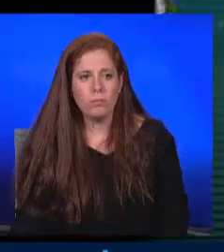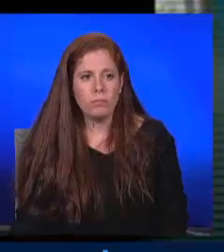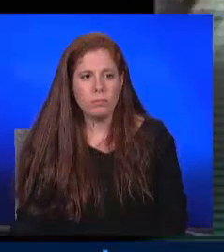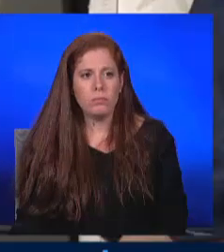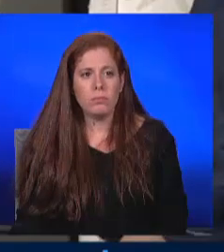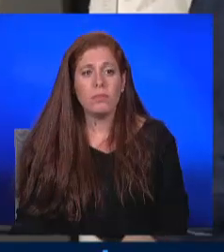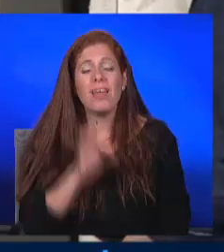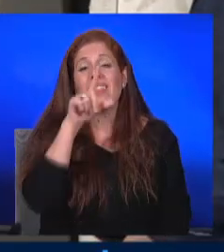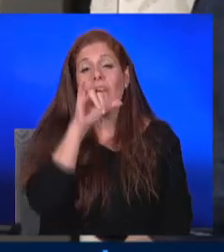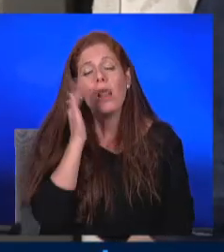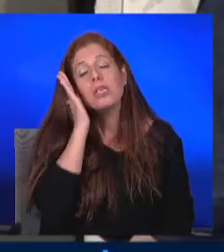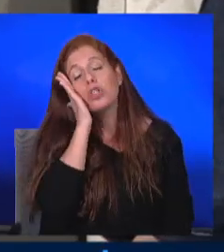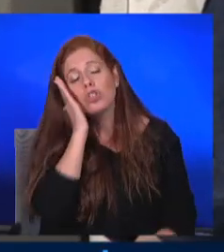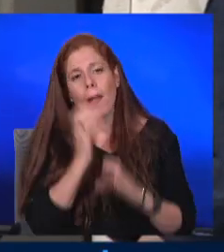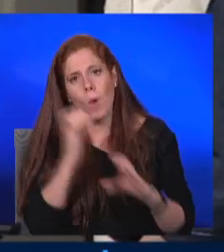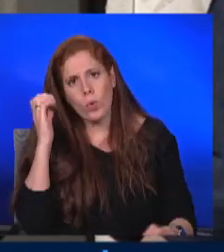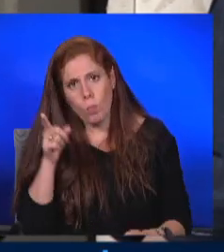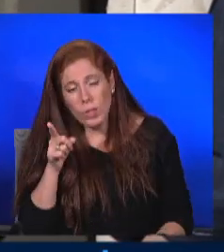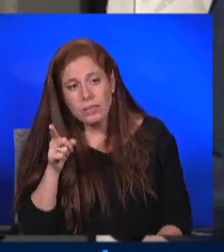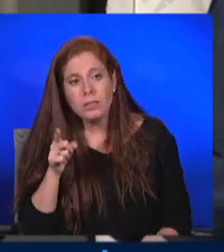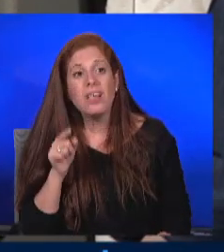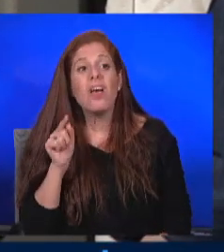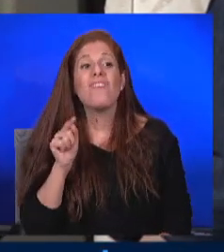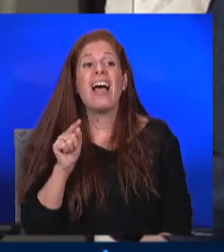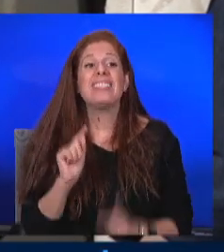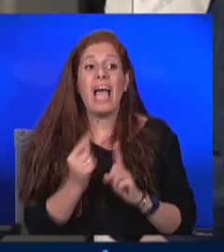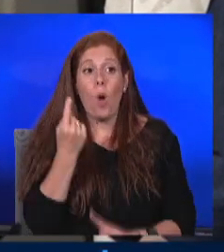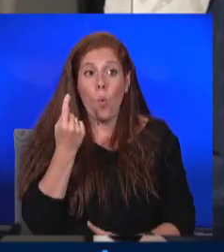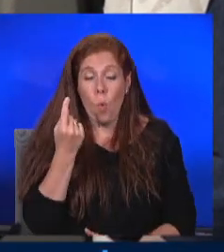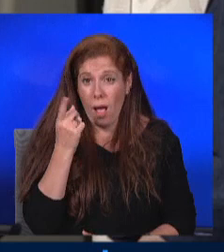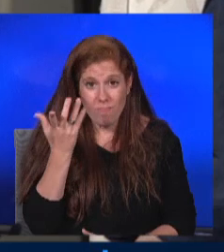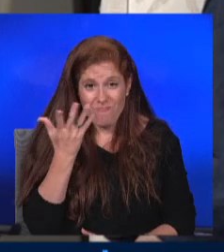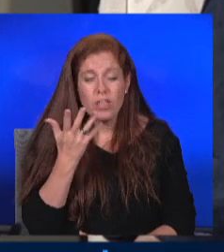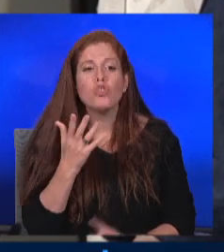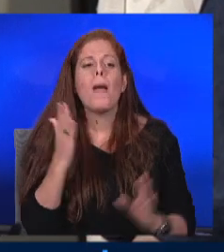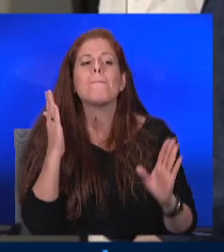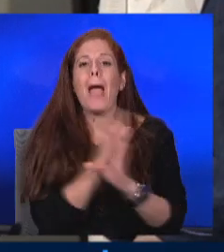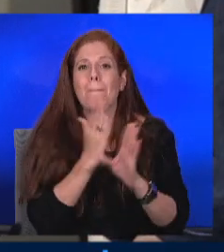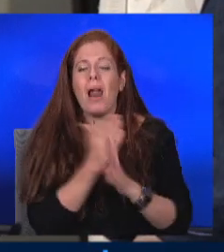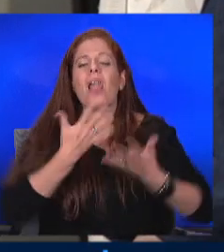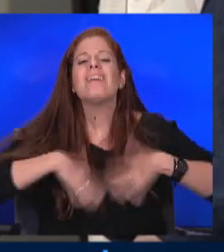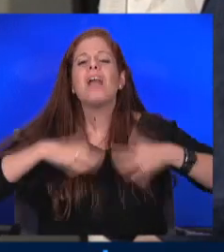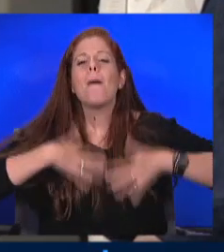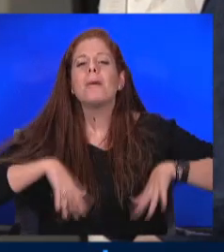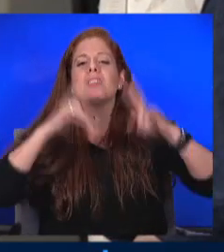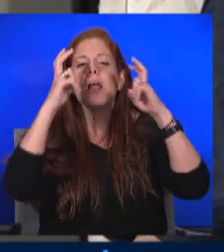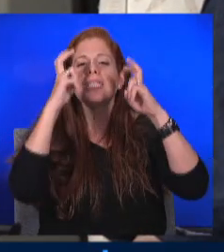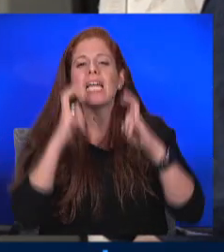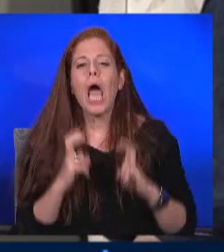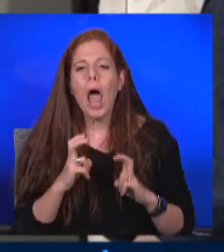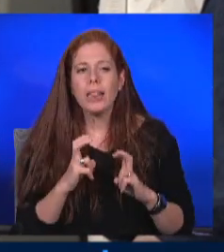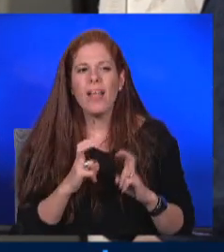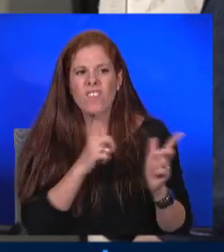טלי ישנה באוטובוס. ואז האירוע היה זה שמחבל התחפש לצנחן, ועם רובה